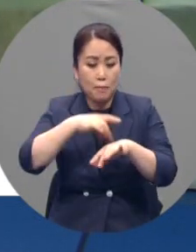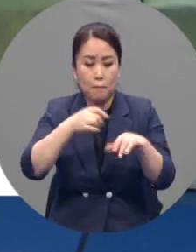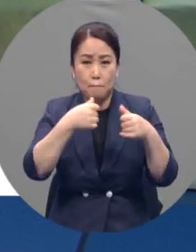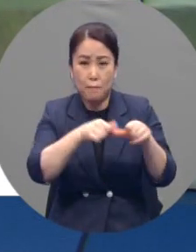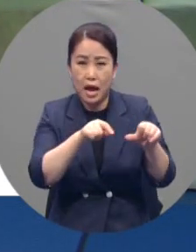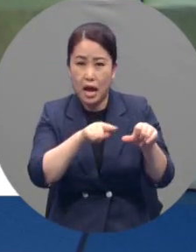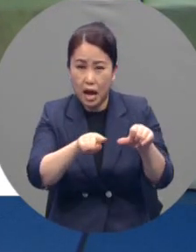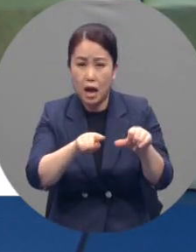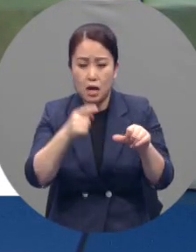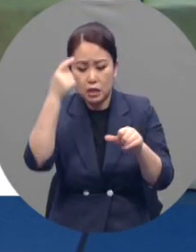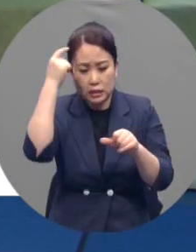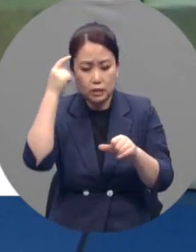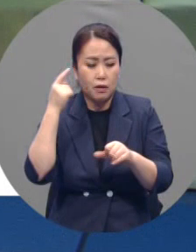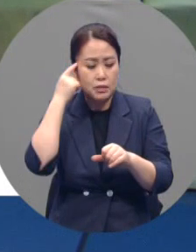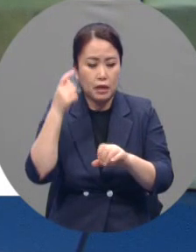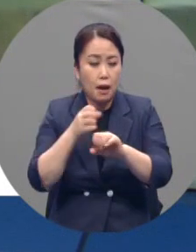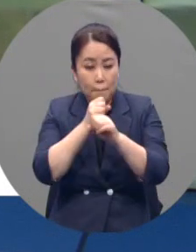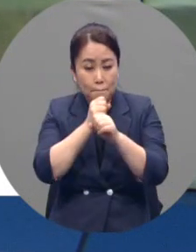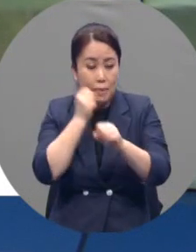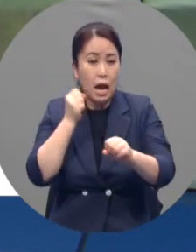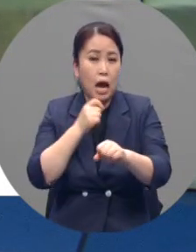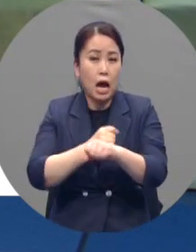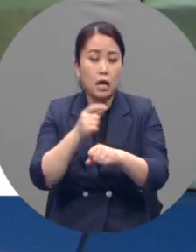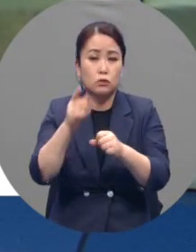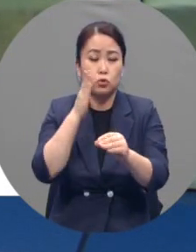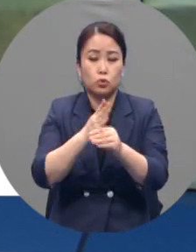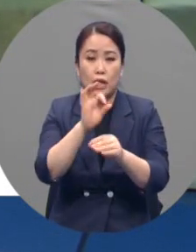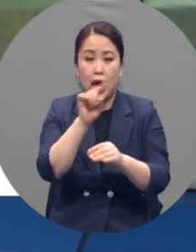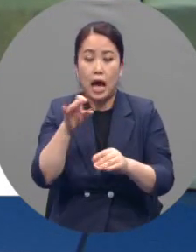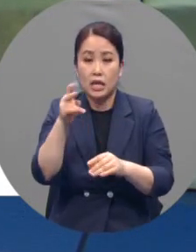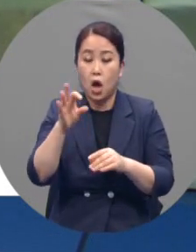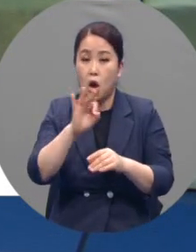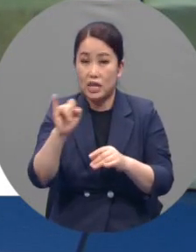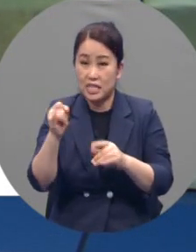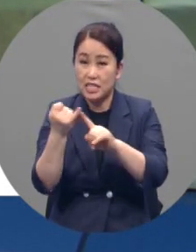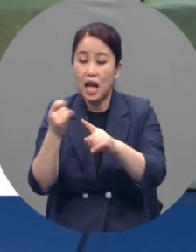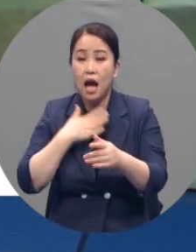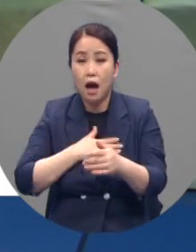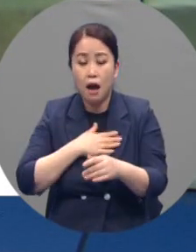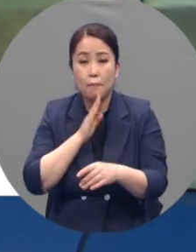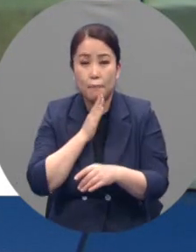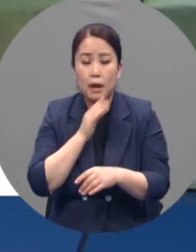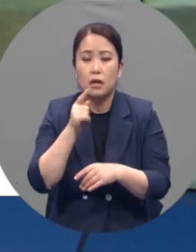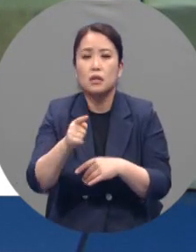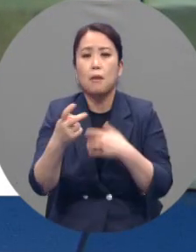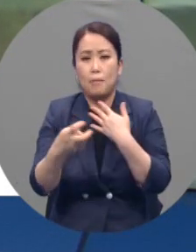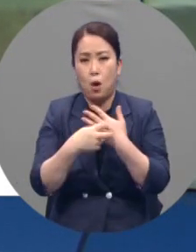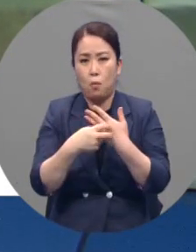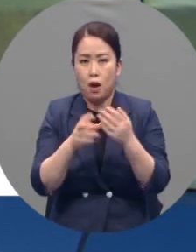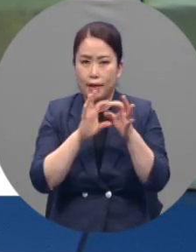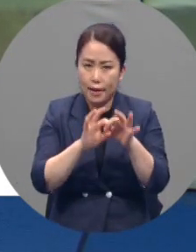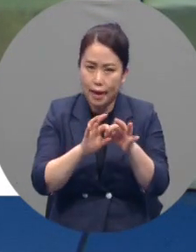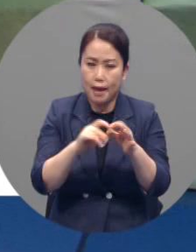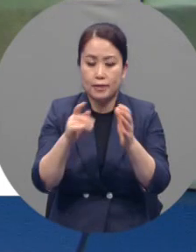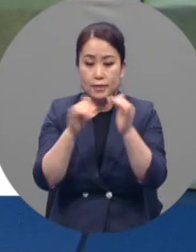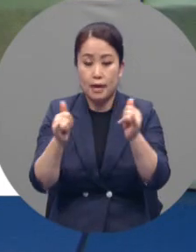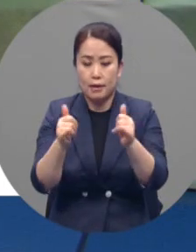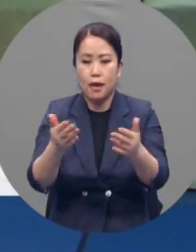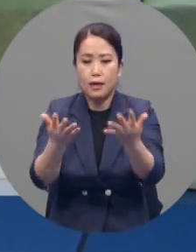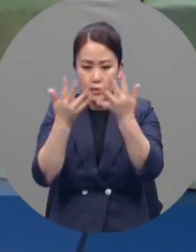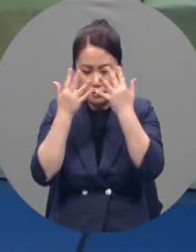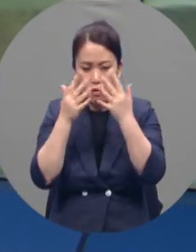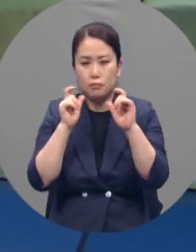사건 발생 2년 8개월 만에 검찰이 가해 혐의를 받는 간호사와 병원 관계자들에게 징역형을